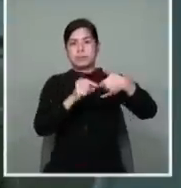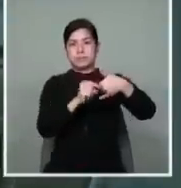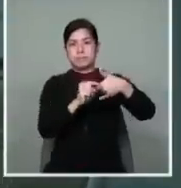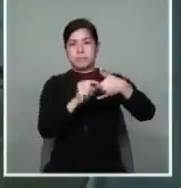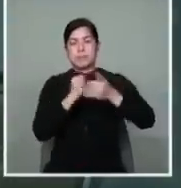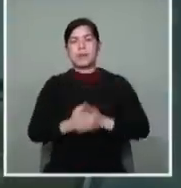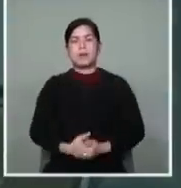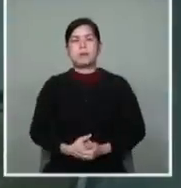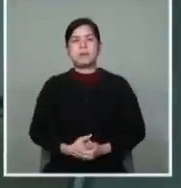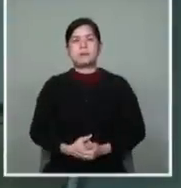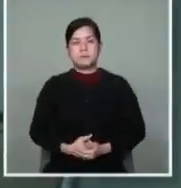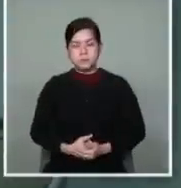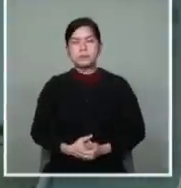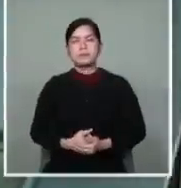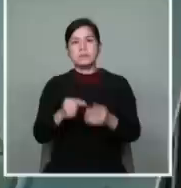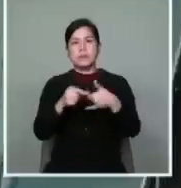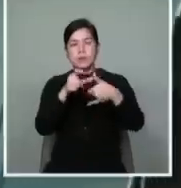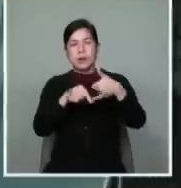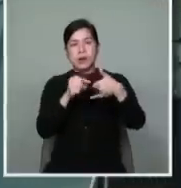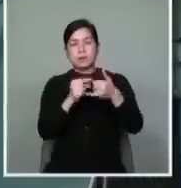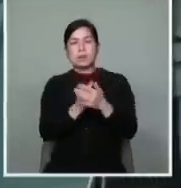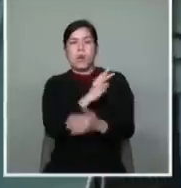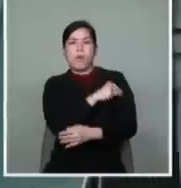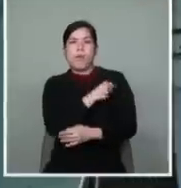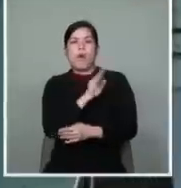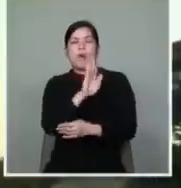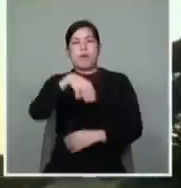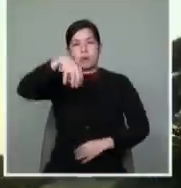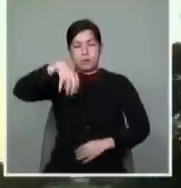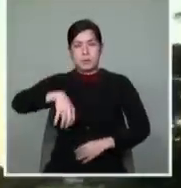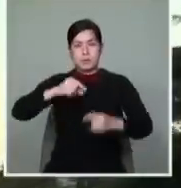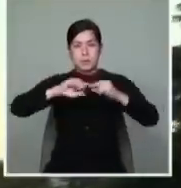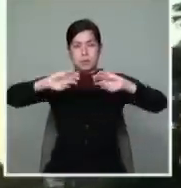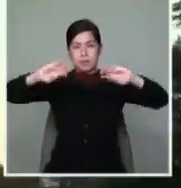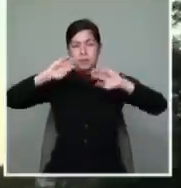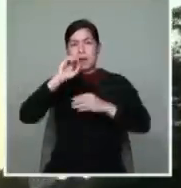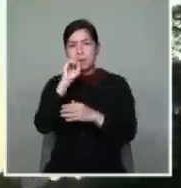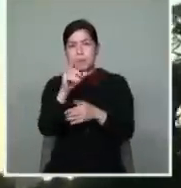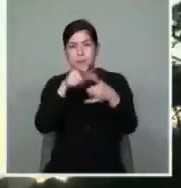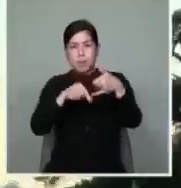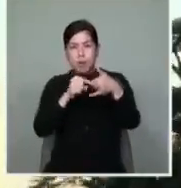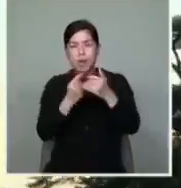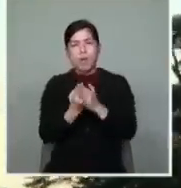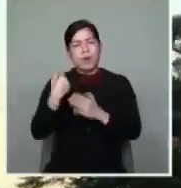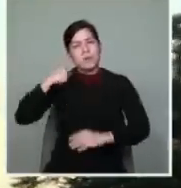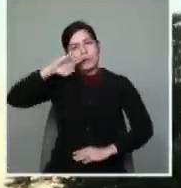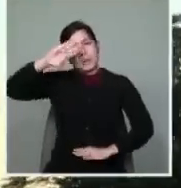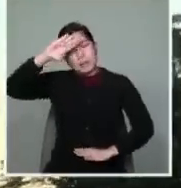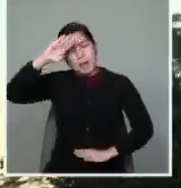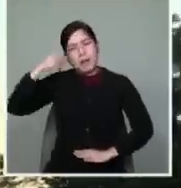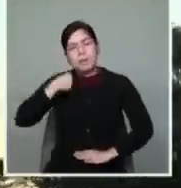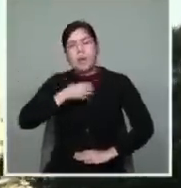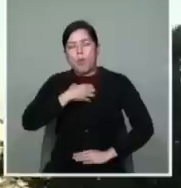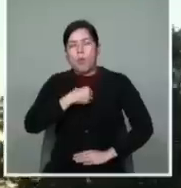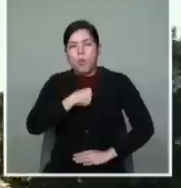อนพีคอลลี่แพทย์ประจำทำเนียบขาวระบุในบันทึกอาการว่ามีอาการไข้ต่ำไออ่อนเพลียแต่มีก